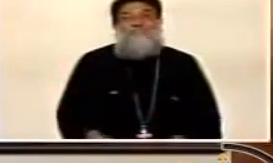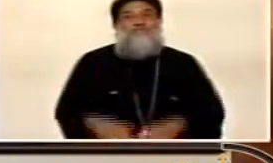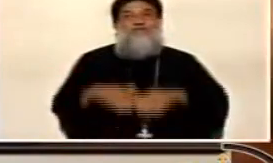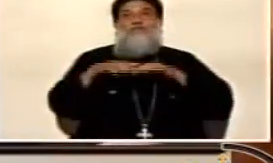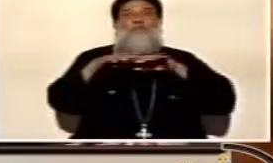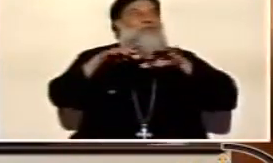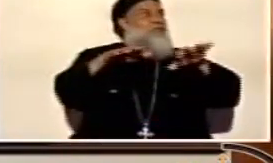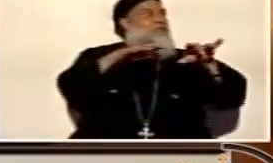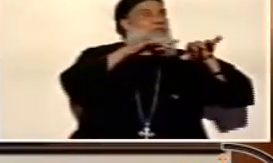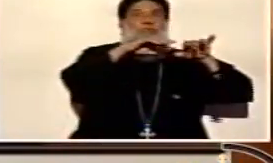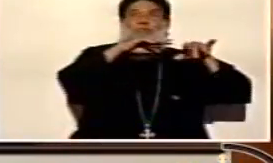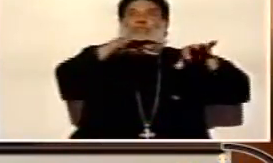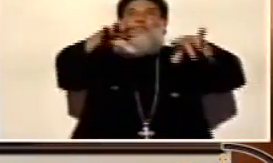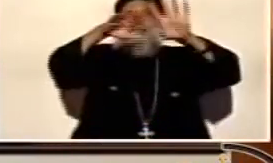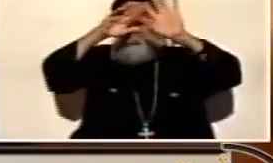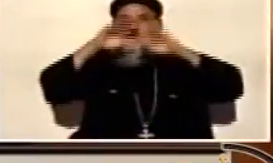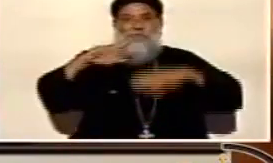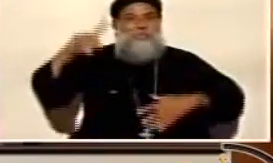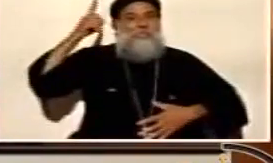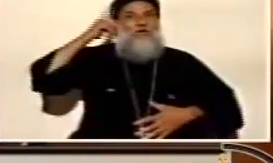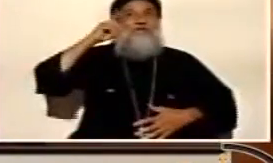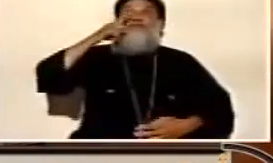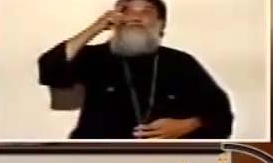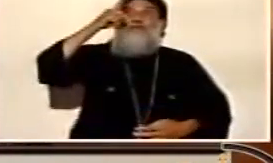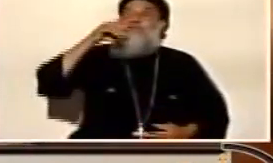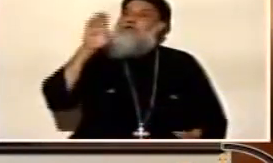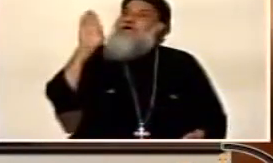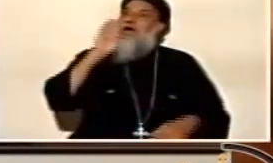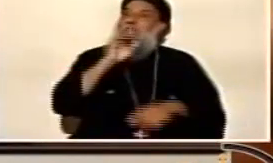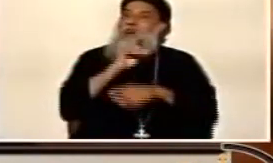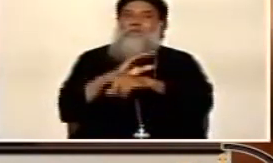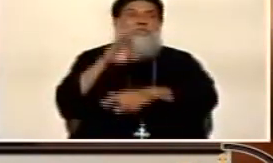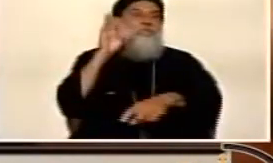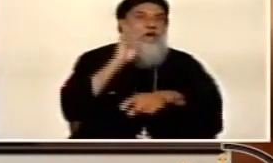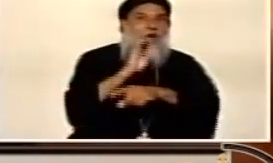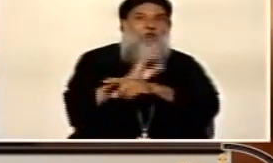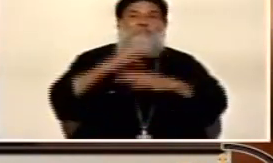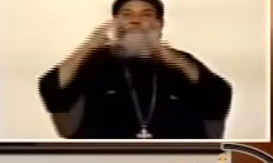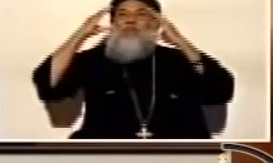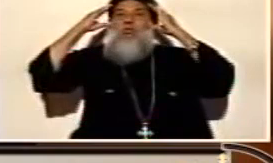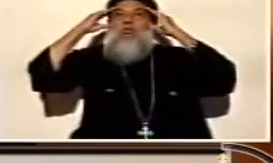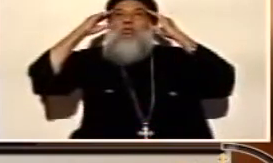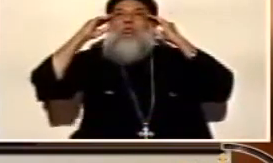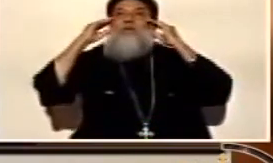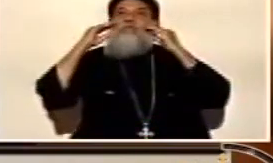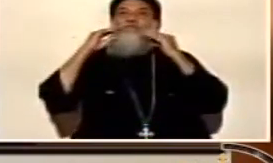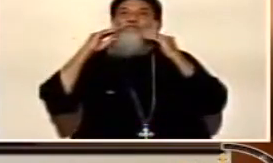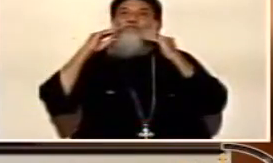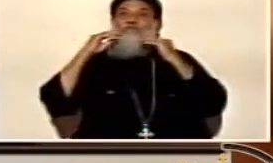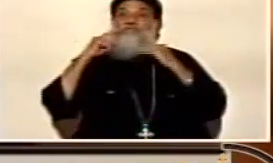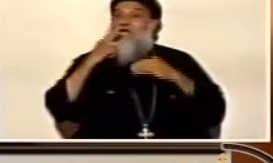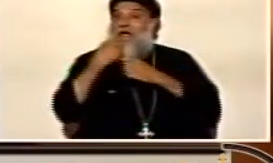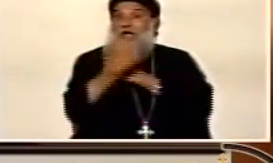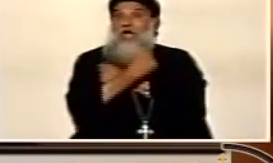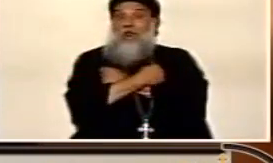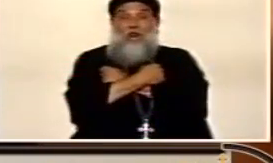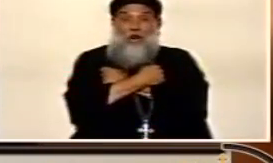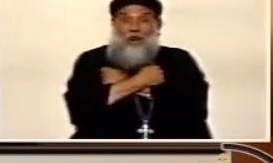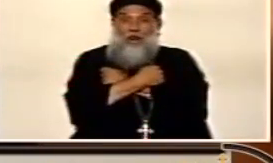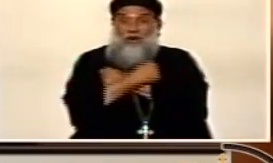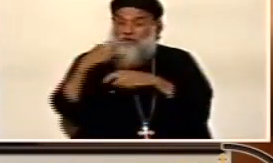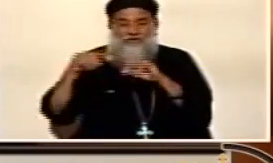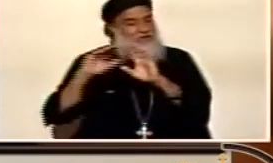وسط وثنيين ووسط ناس ما يعرفوش حاجة. يعني كل واحد فيهم من